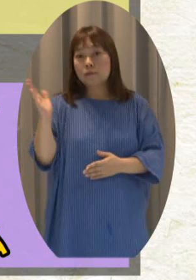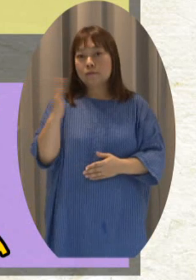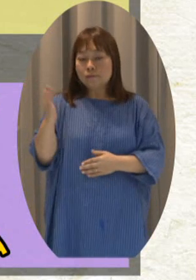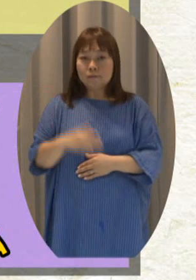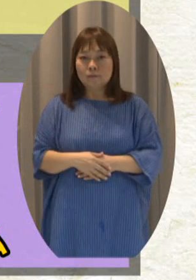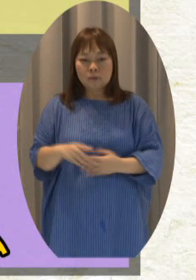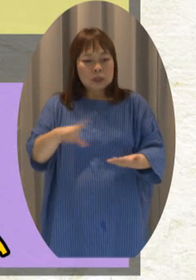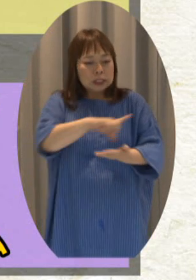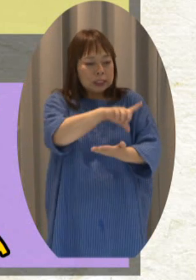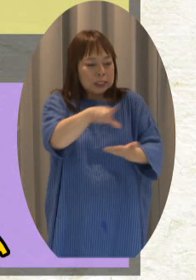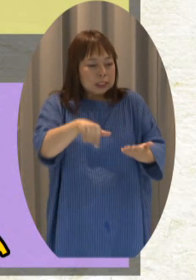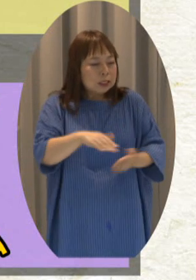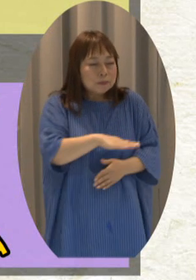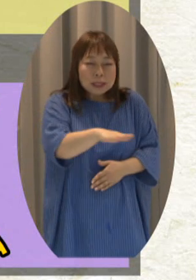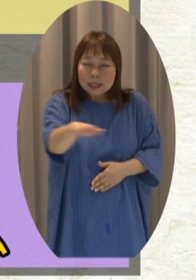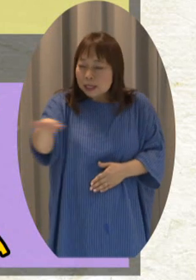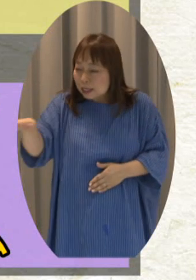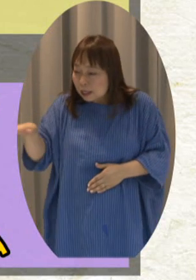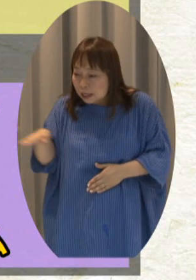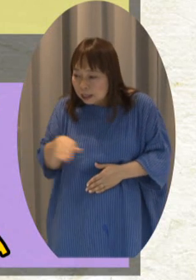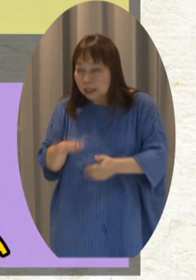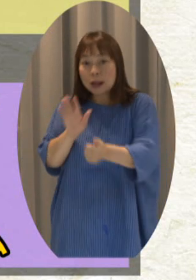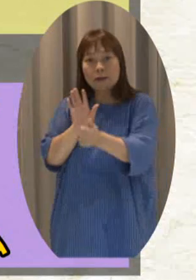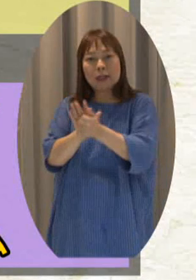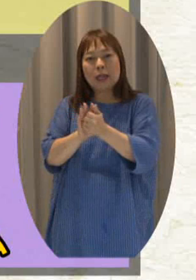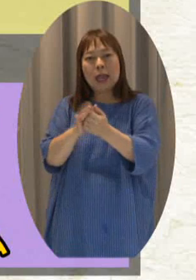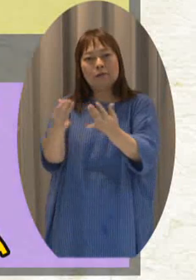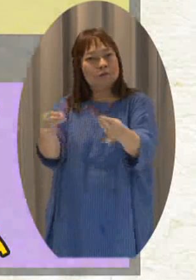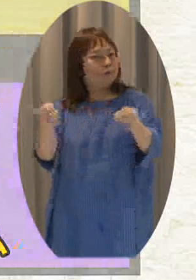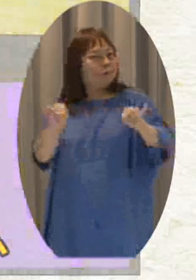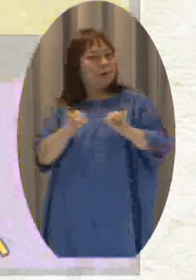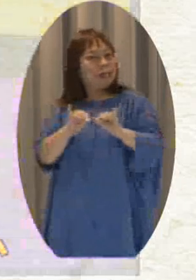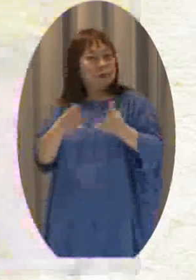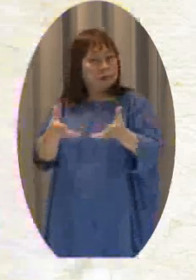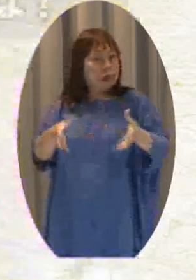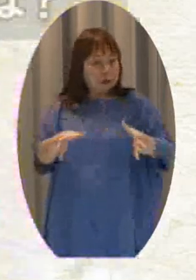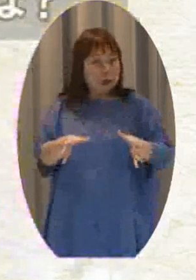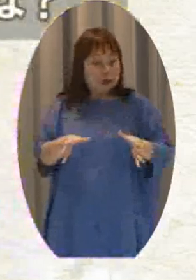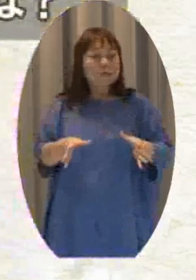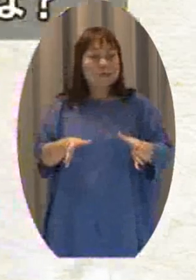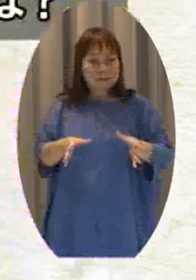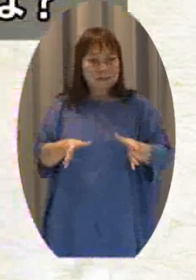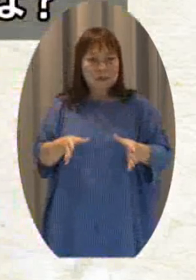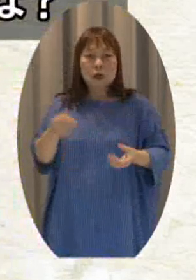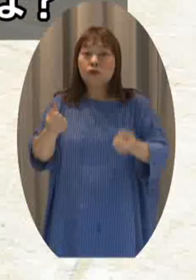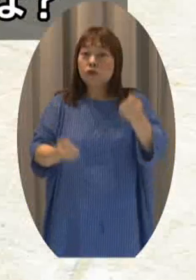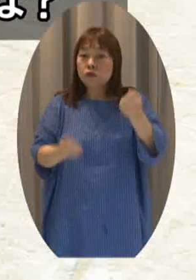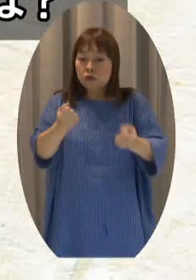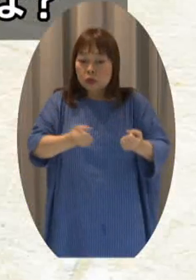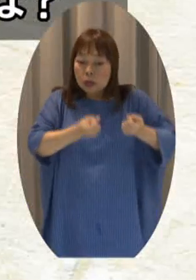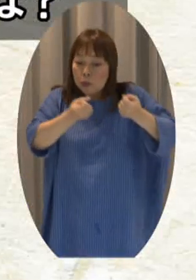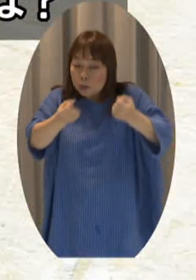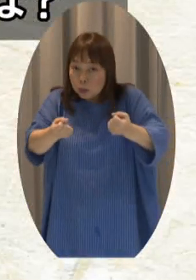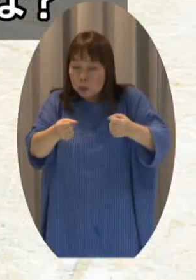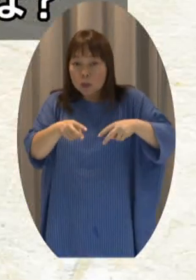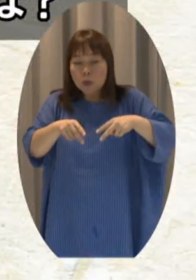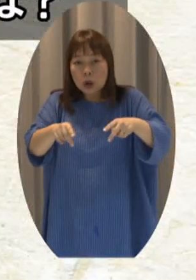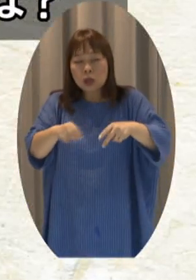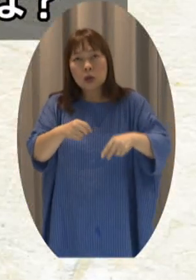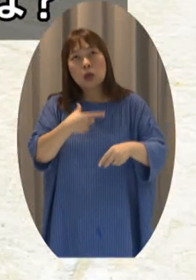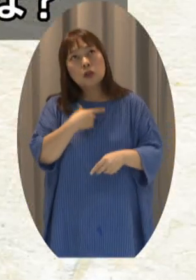く、地域のみんなで支えるワンチーム体制です。運転ボランティアがしたく